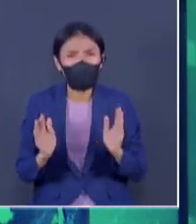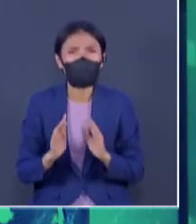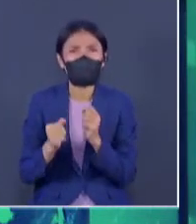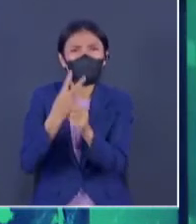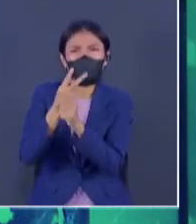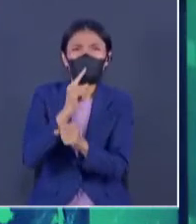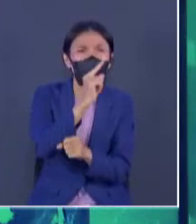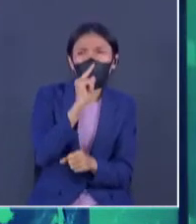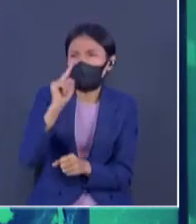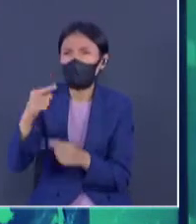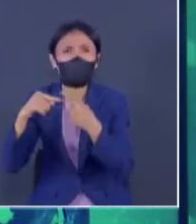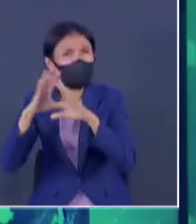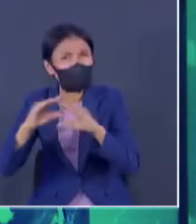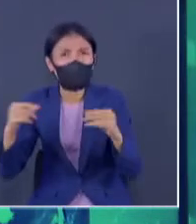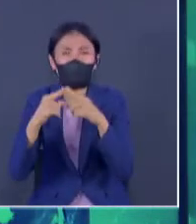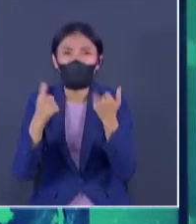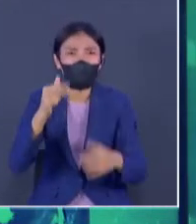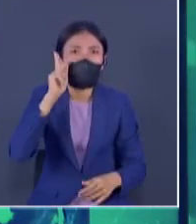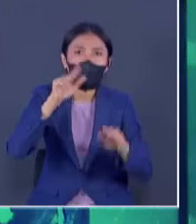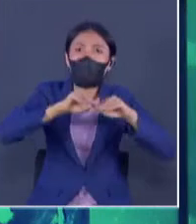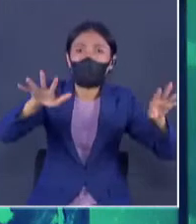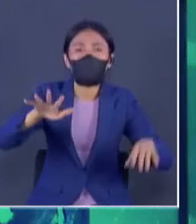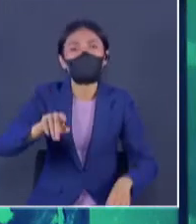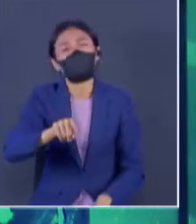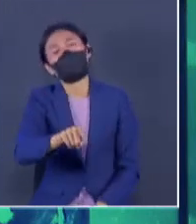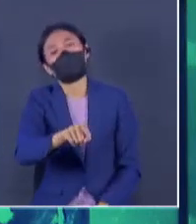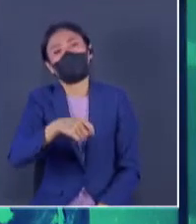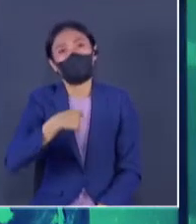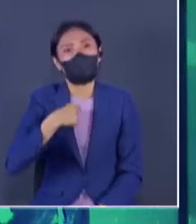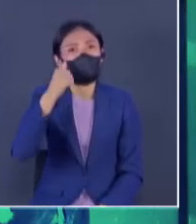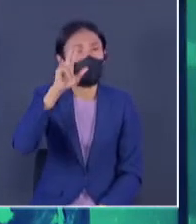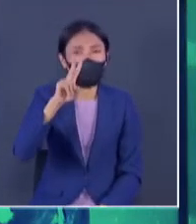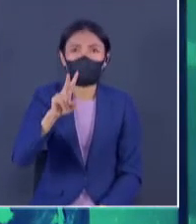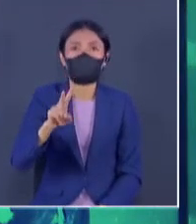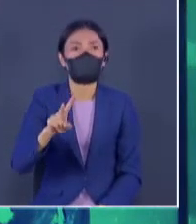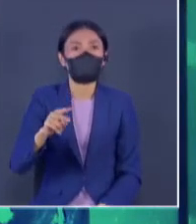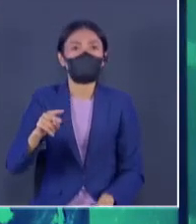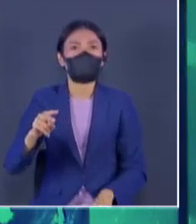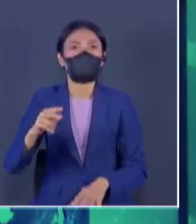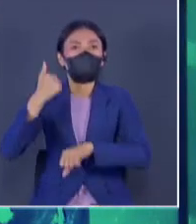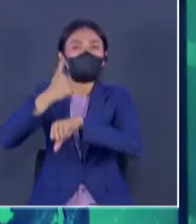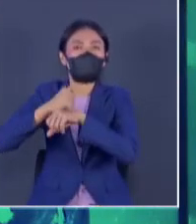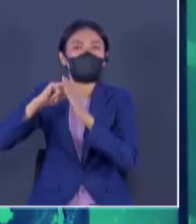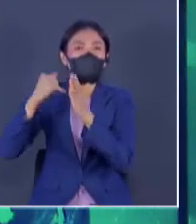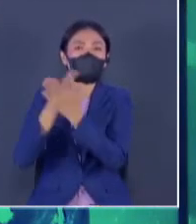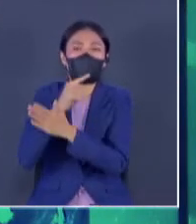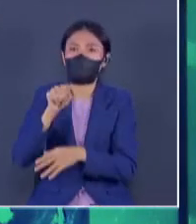แต่ว่าอีกด้านหนึ่งเองก็มีหลักการและเหตุผลของเขาเนา ะ เพราะว่าไปขออนุญาตเรียบร้อยแล้วที่ดินเนี่ยมันไปเสมอกับระดับถนน